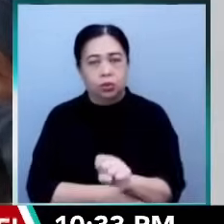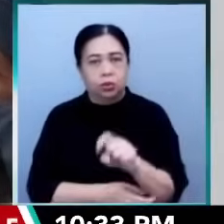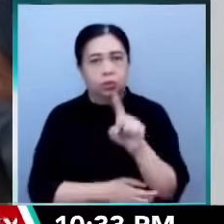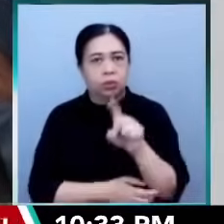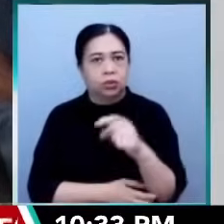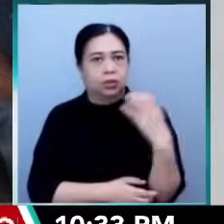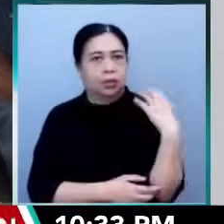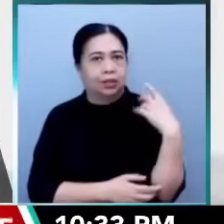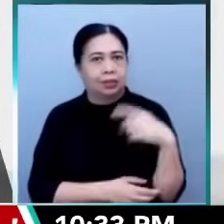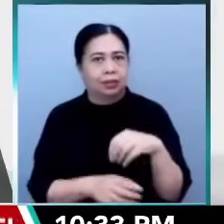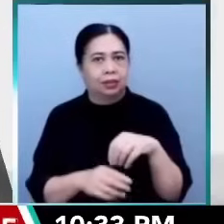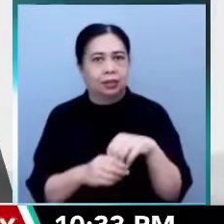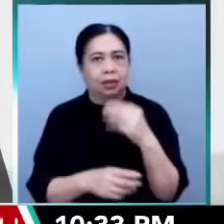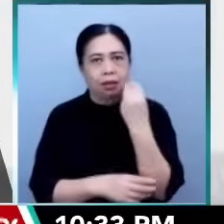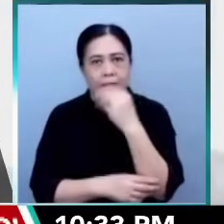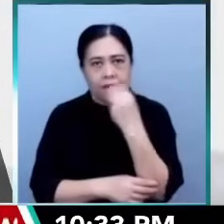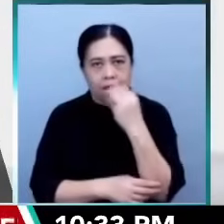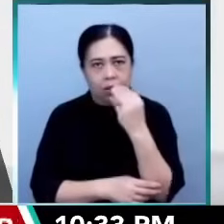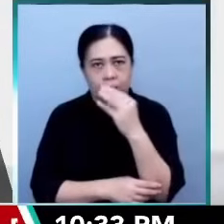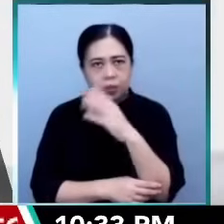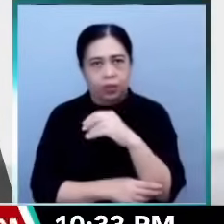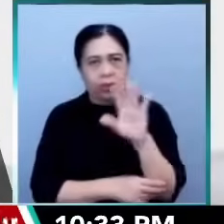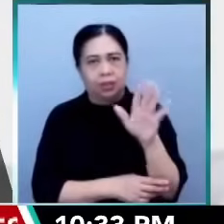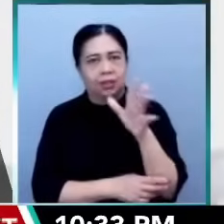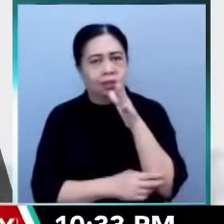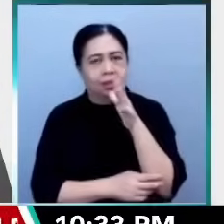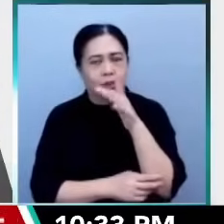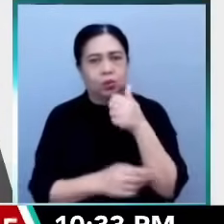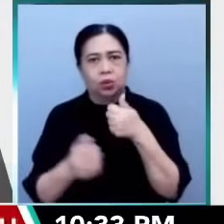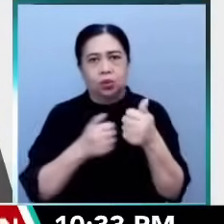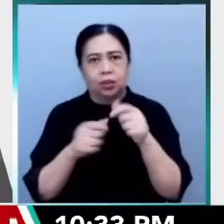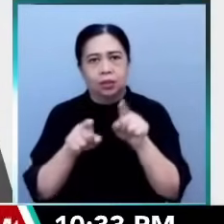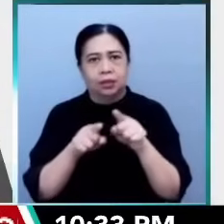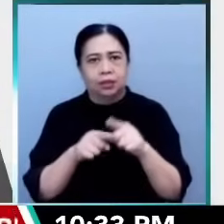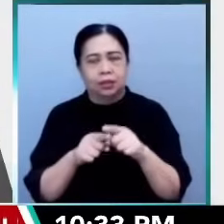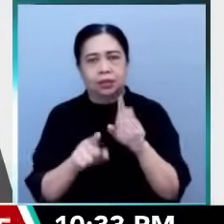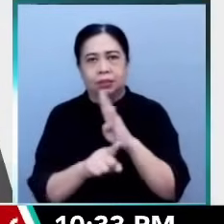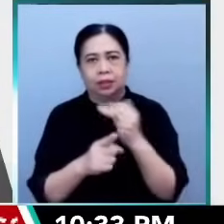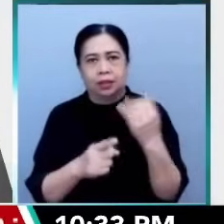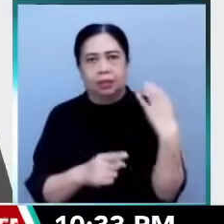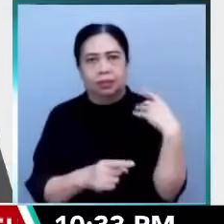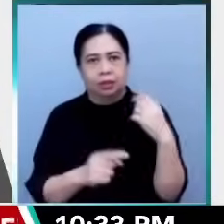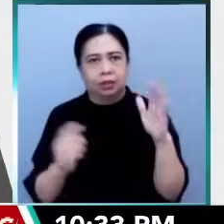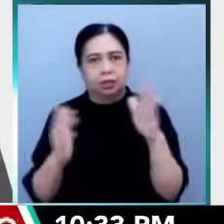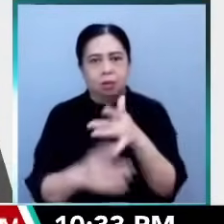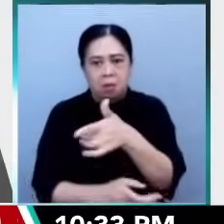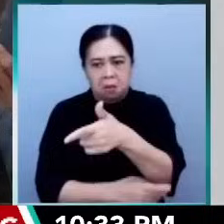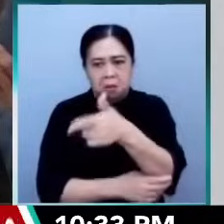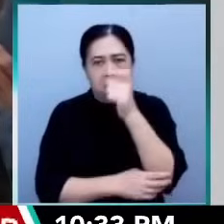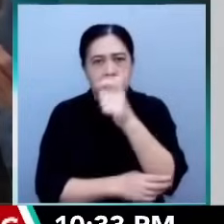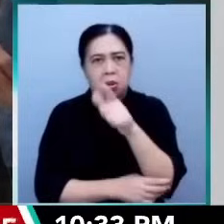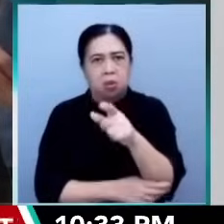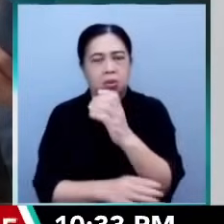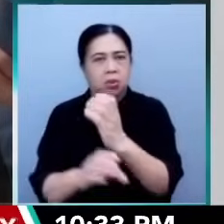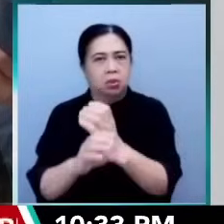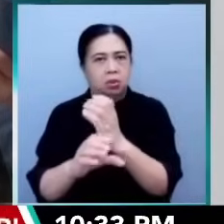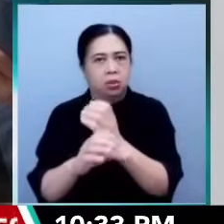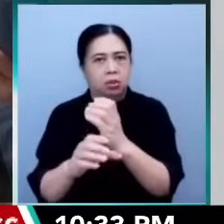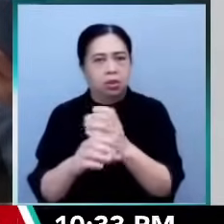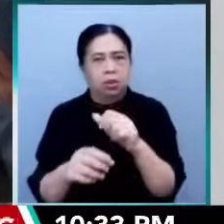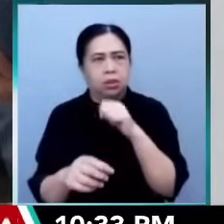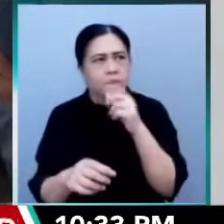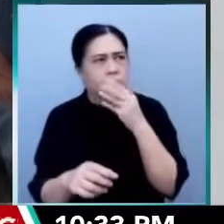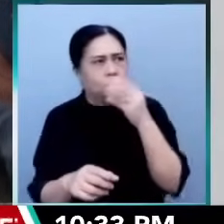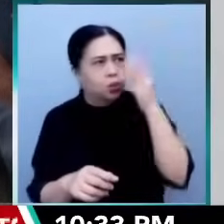sa Marawi City at ang kanyang inang tumatakbong kapitan. Harap-harapang binaril ang kanilang sasakyan nang hindi pa